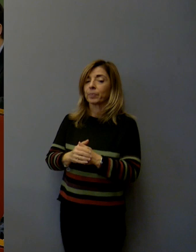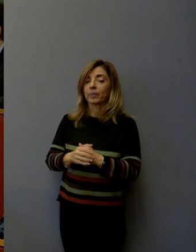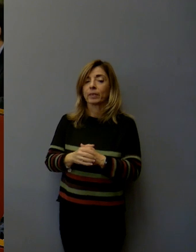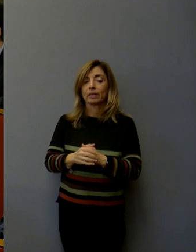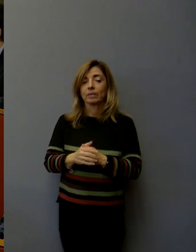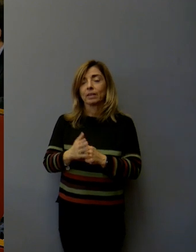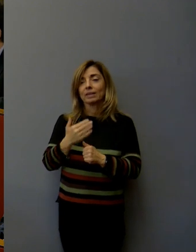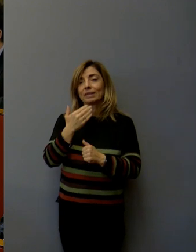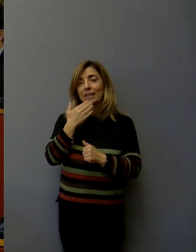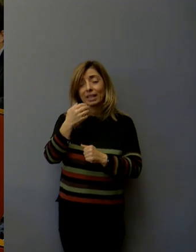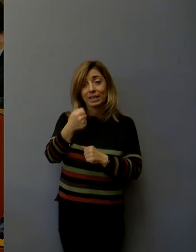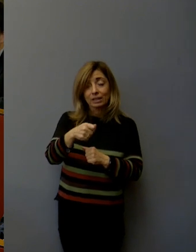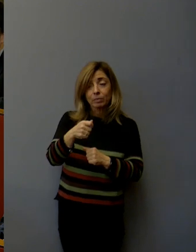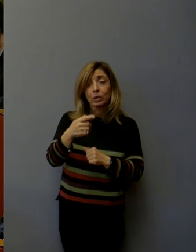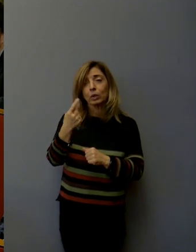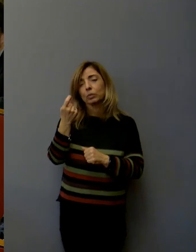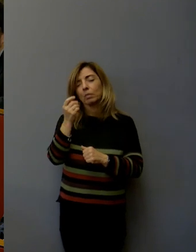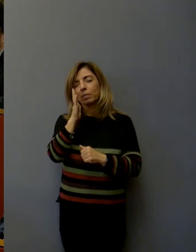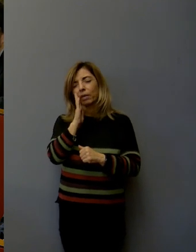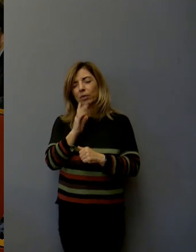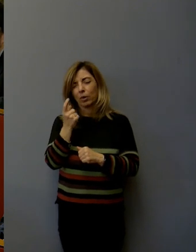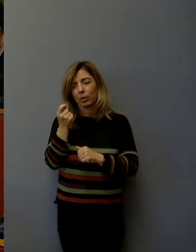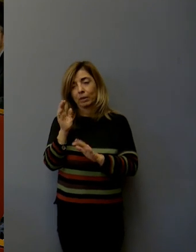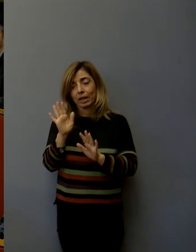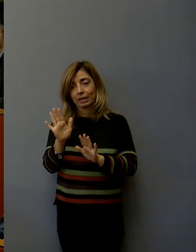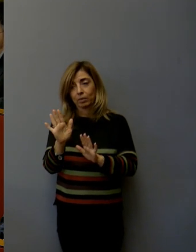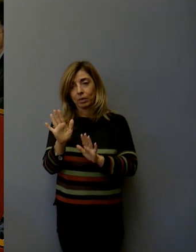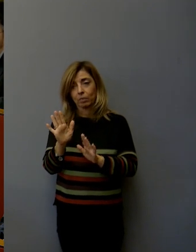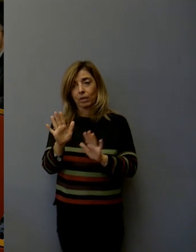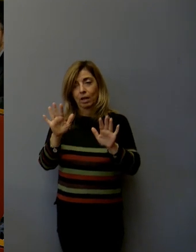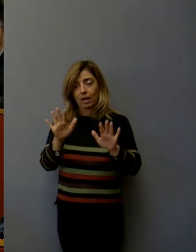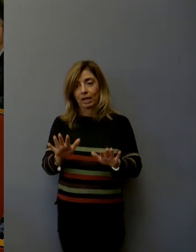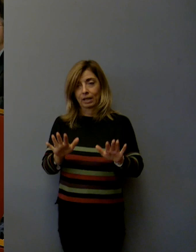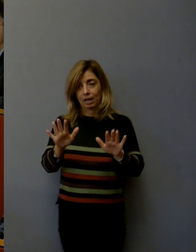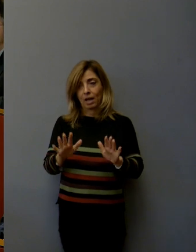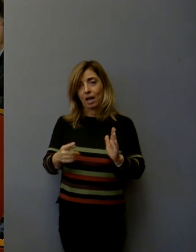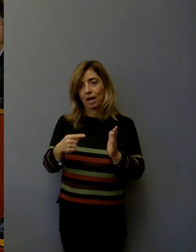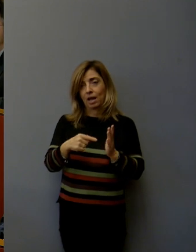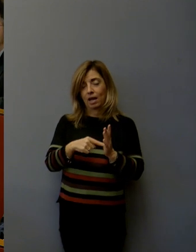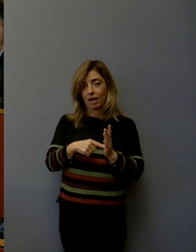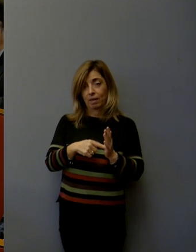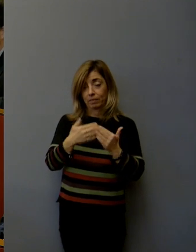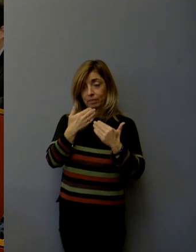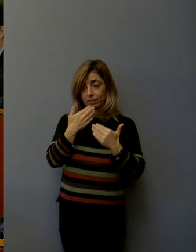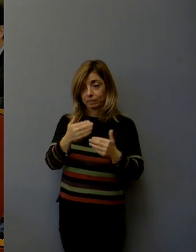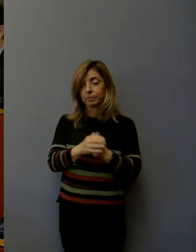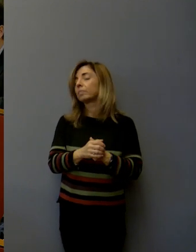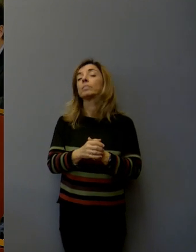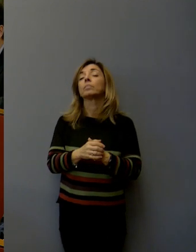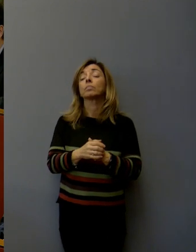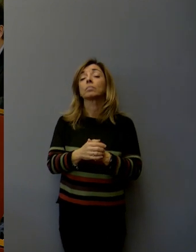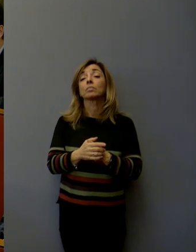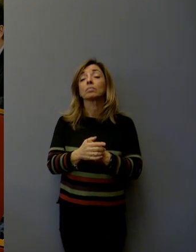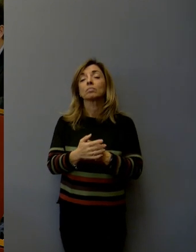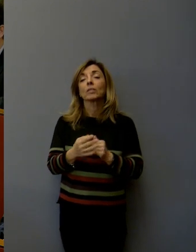c'è un minimo per cortesia riportiamo un attimo alla calma Grazie Prego Allora il richiamo al